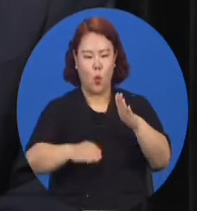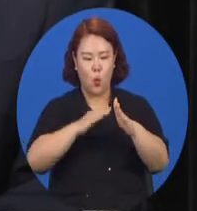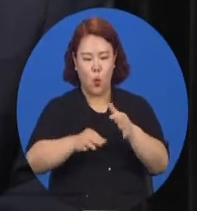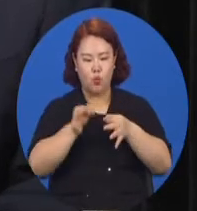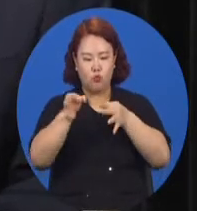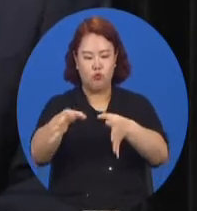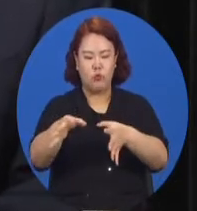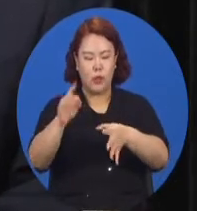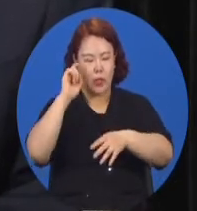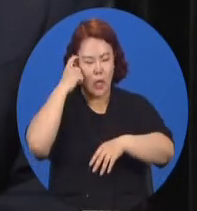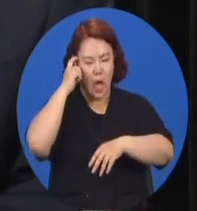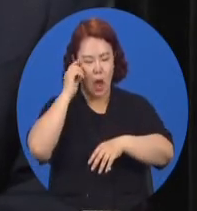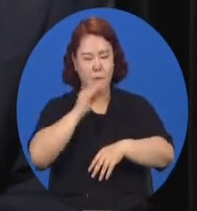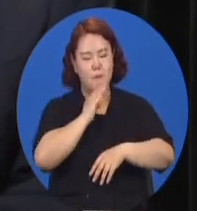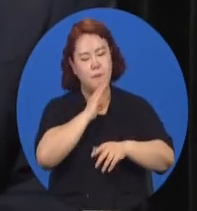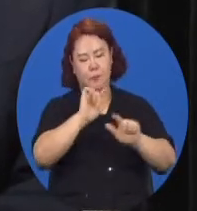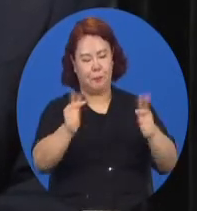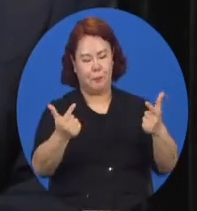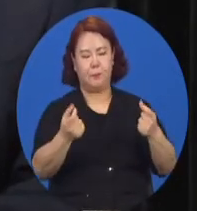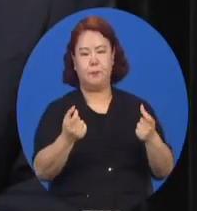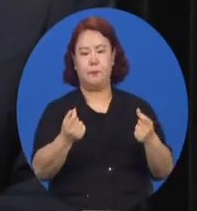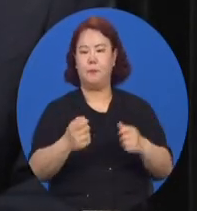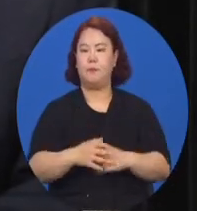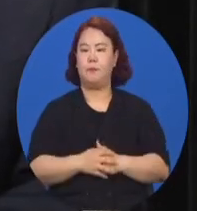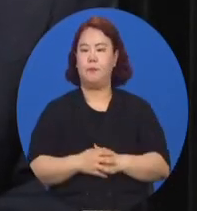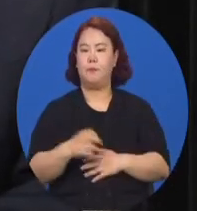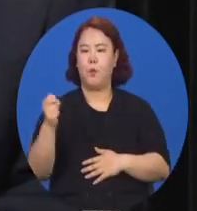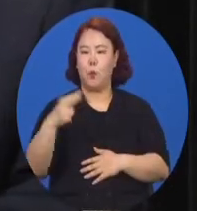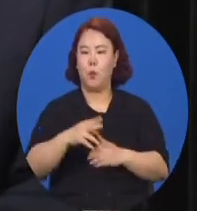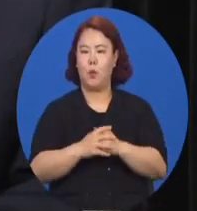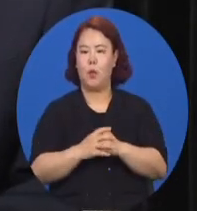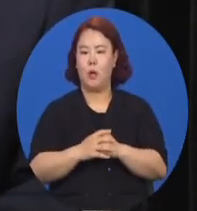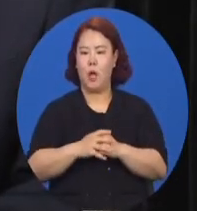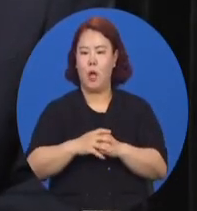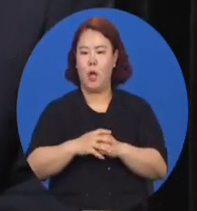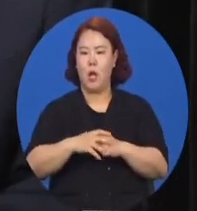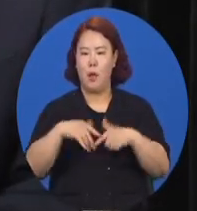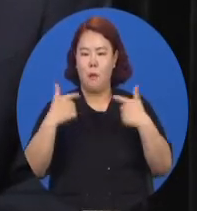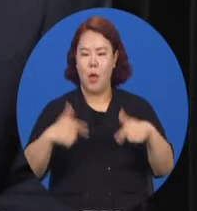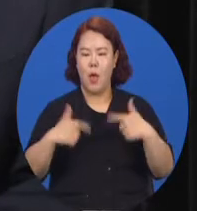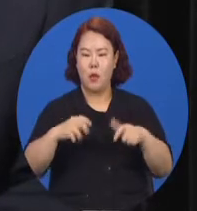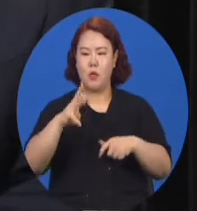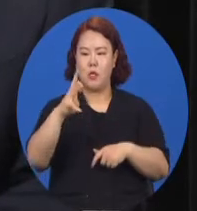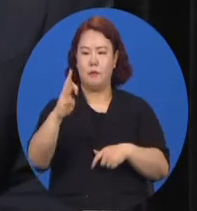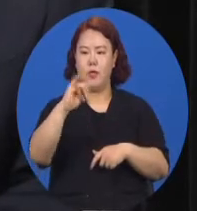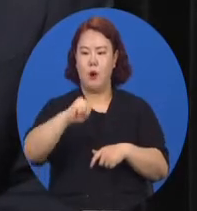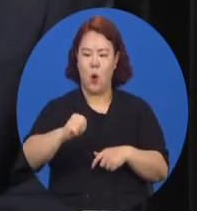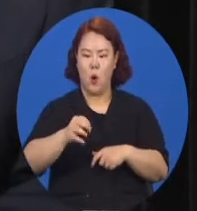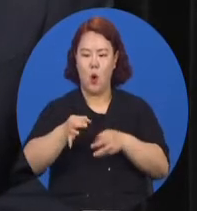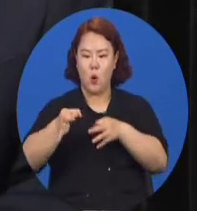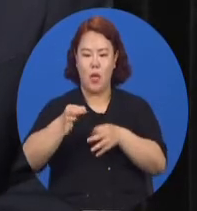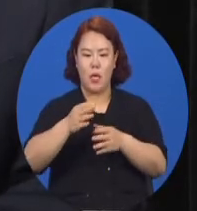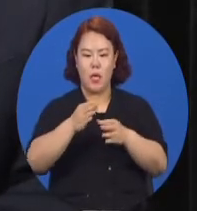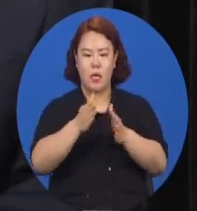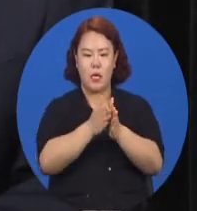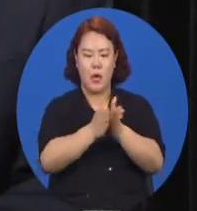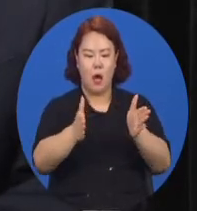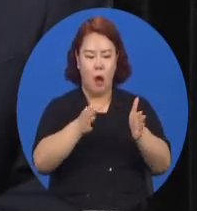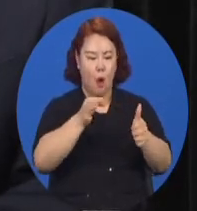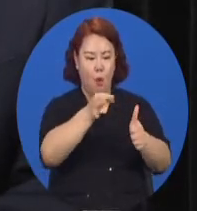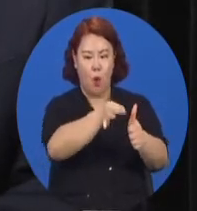성격에서 옳은 일은 아닌 것 같고요. 또 매년 13억씩 우리가 임대아파트에 돈을 줘야 되고